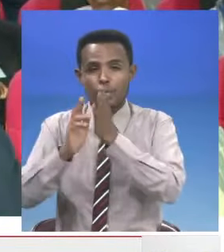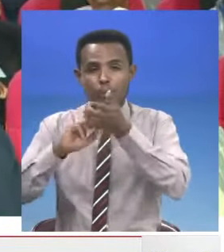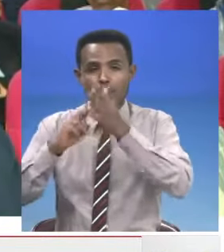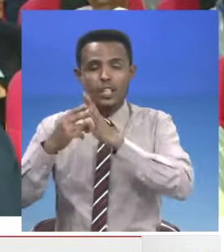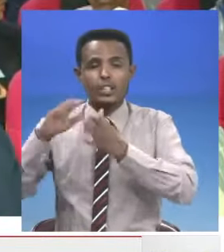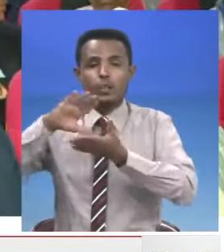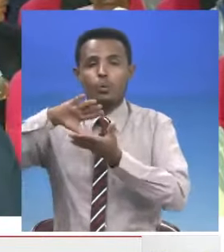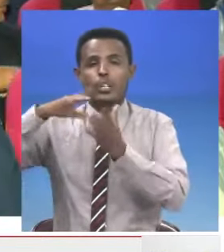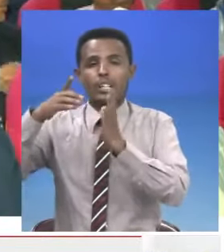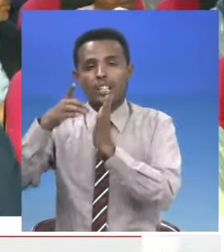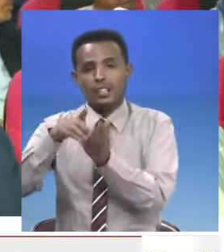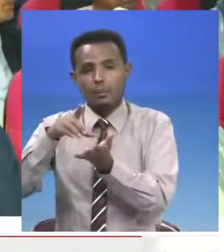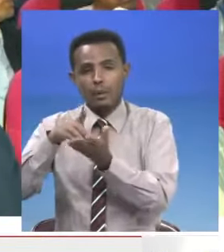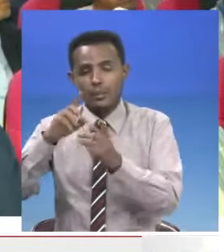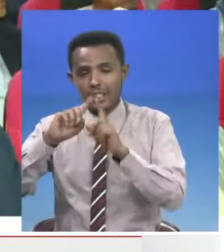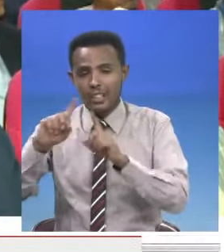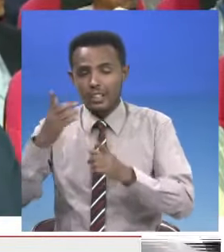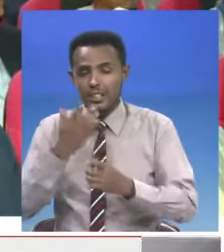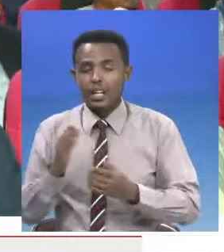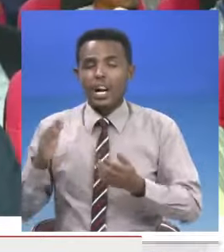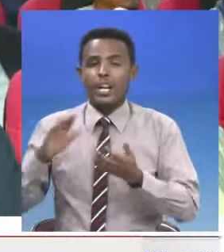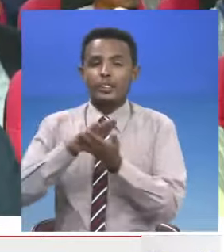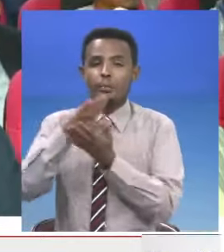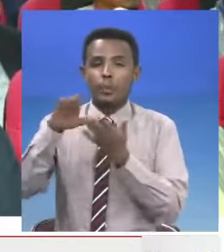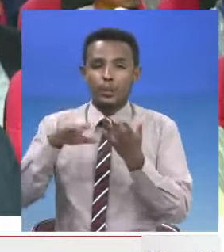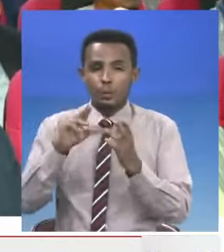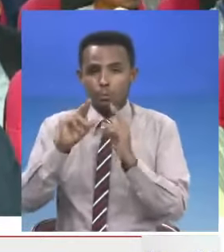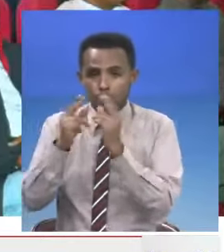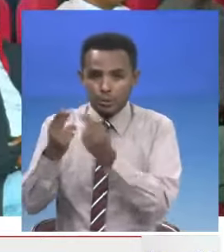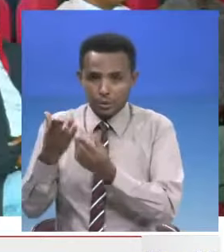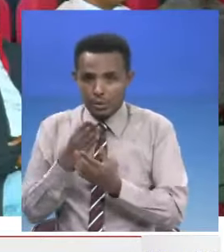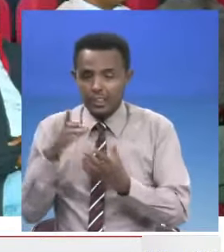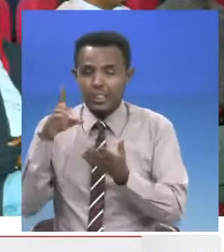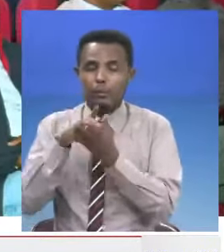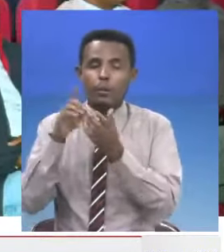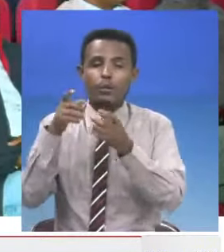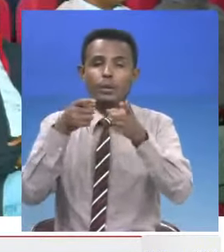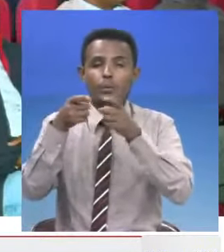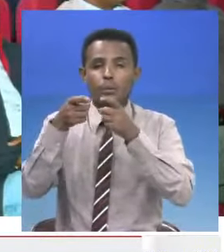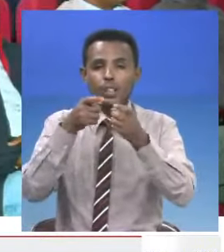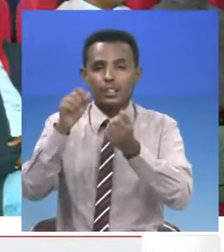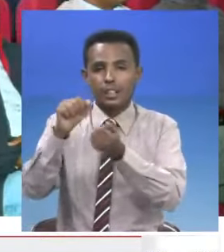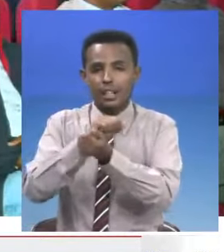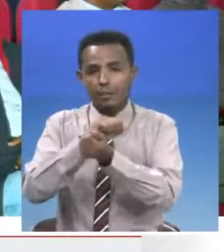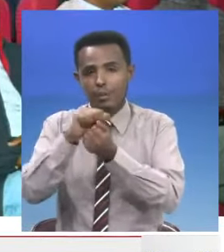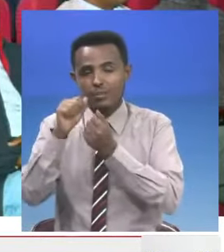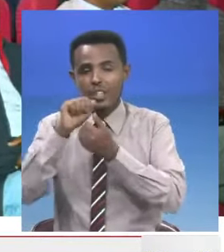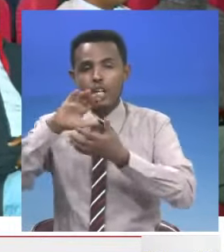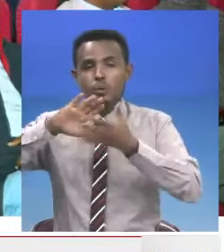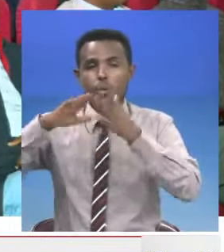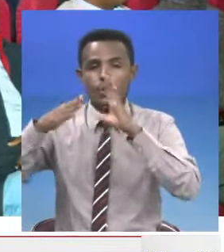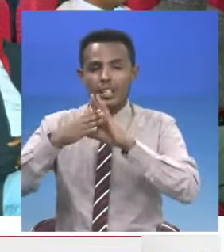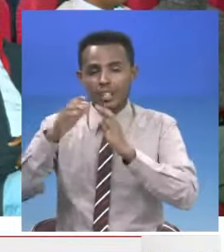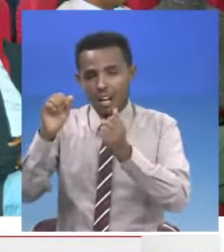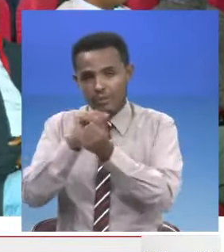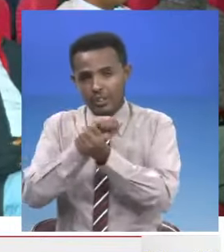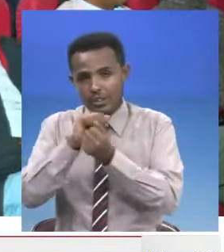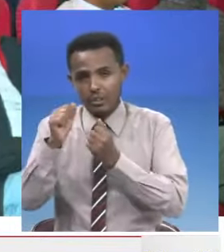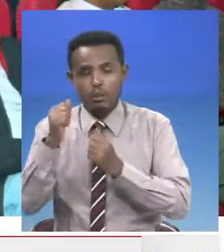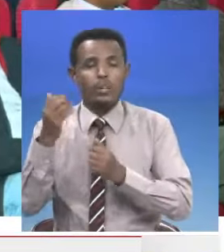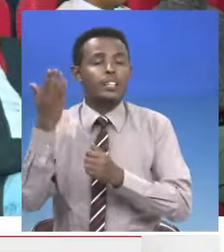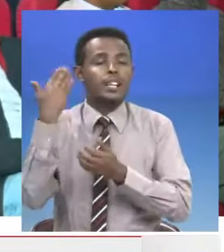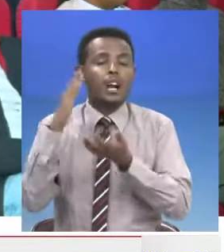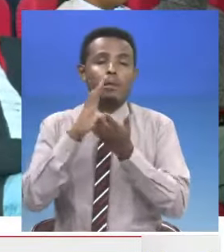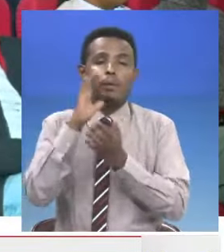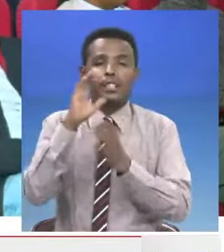እንግዲህ በተለይ አሸባሪው የትግራይ ወራሪ ቡድን ከተማዋን ለማፍረስ ከተማዋን ለመቆጣጠርና ጎንደርን አፍርሶ ጎንደር እንዳልነበረች